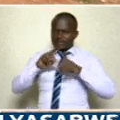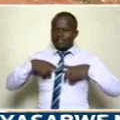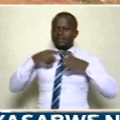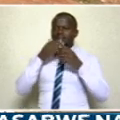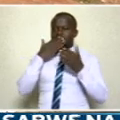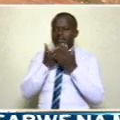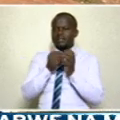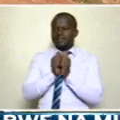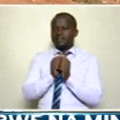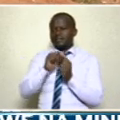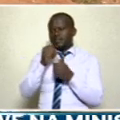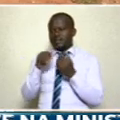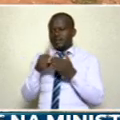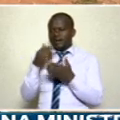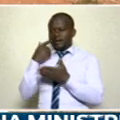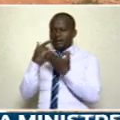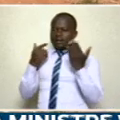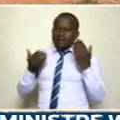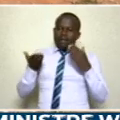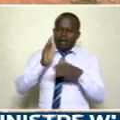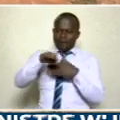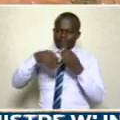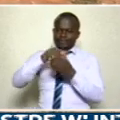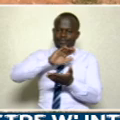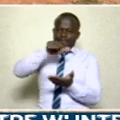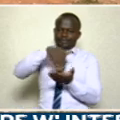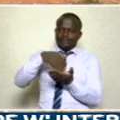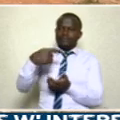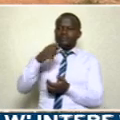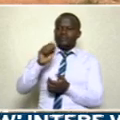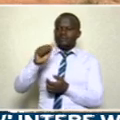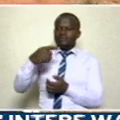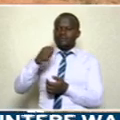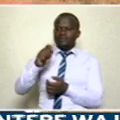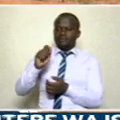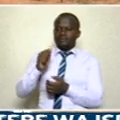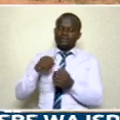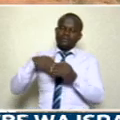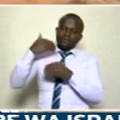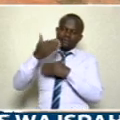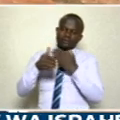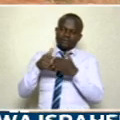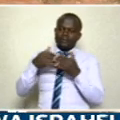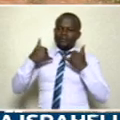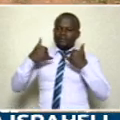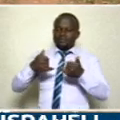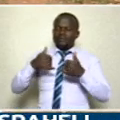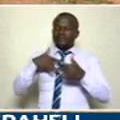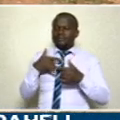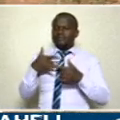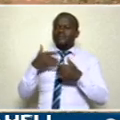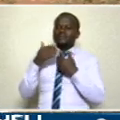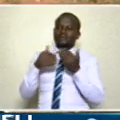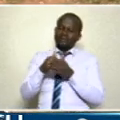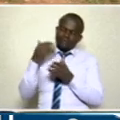bagenzi banjye n'ukuntu areka ibiyobyabwenge, banzana hano mu kigo Ngororamuco cy'Igitagata. Uko rero ndangije mba numva ibiyobyabwenge